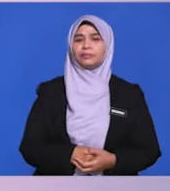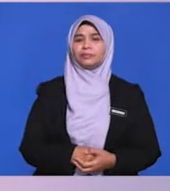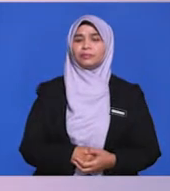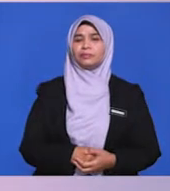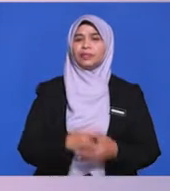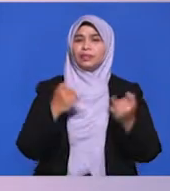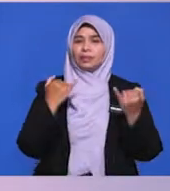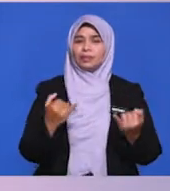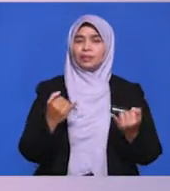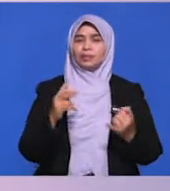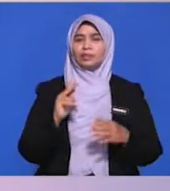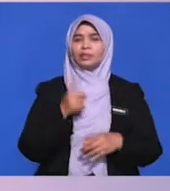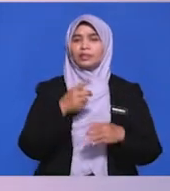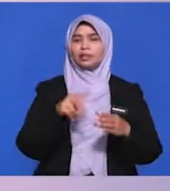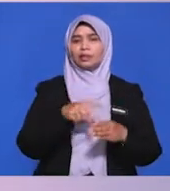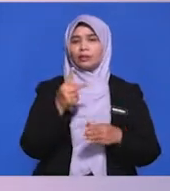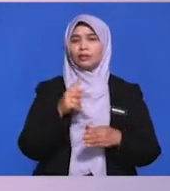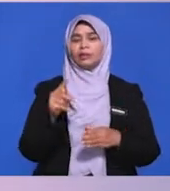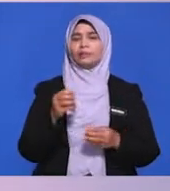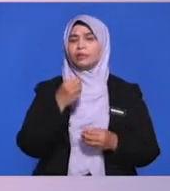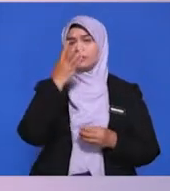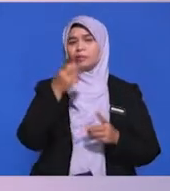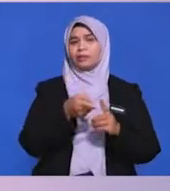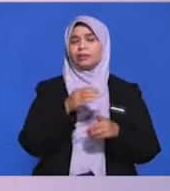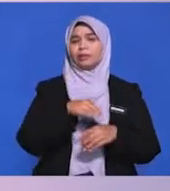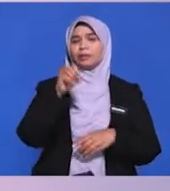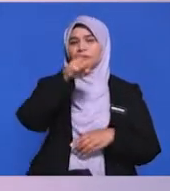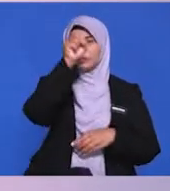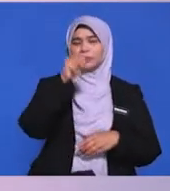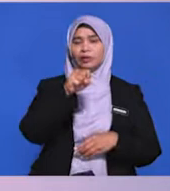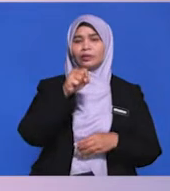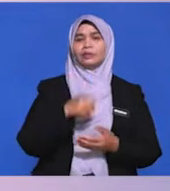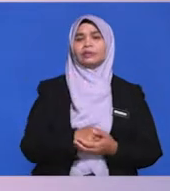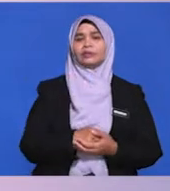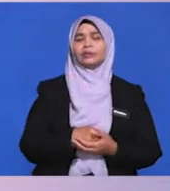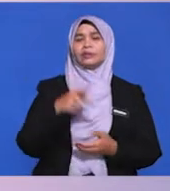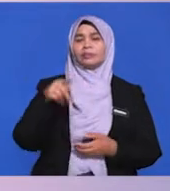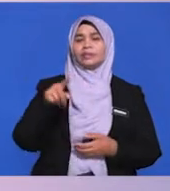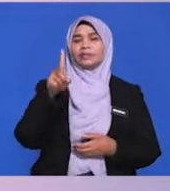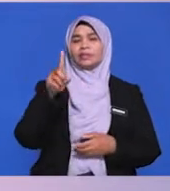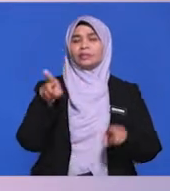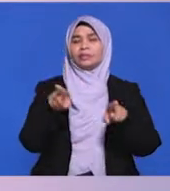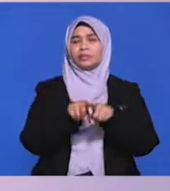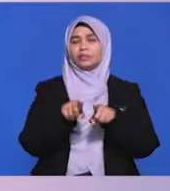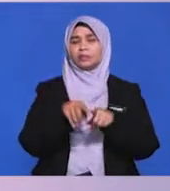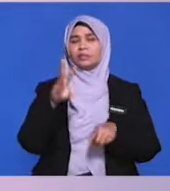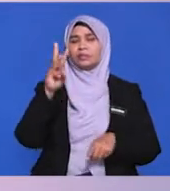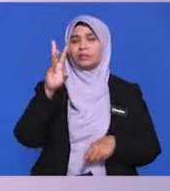sekarang kita keluarkan maklumat daripada soalnya bisa to =